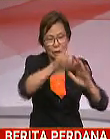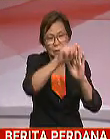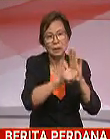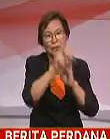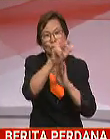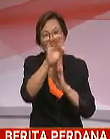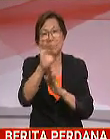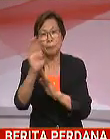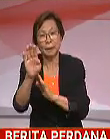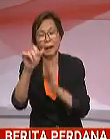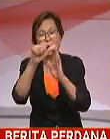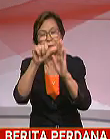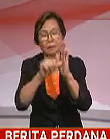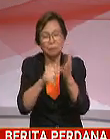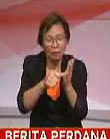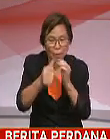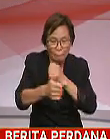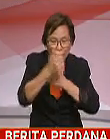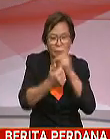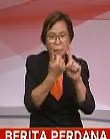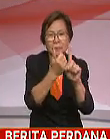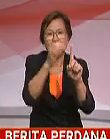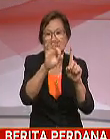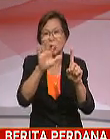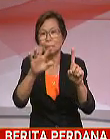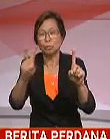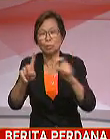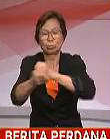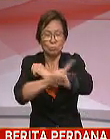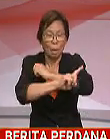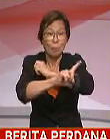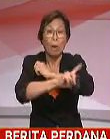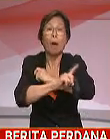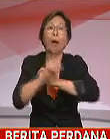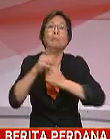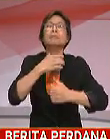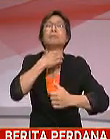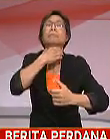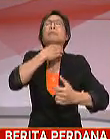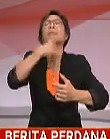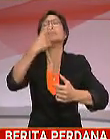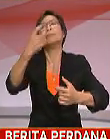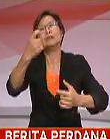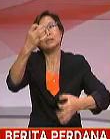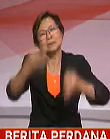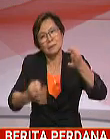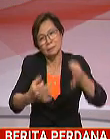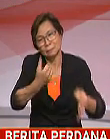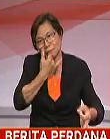39B Akta Dadah Berbahaya 1952 yang membawa hukuman gantung sampai mati jika sabit kesalahan.